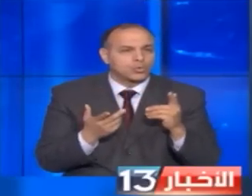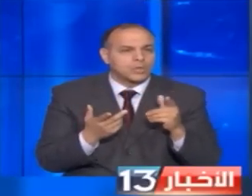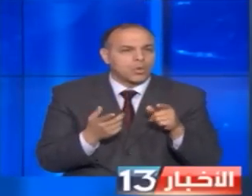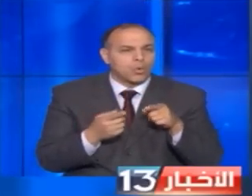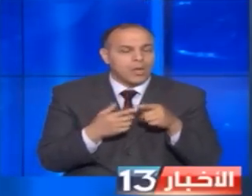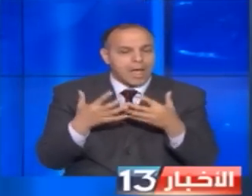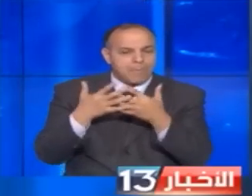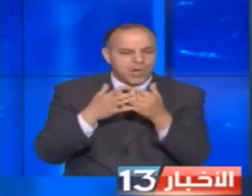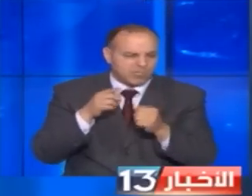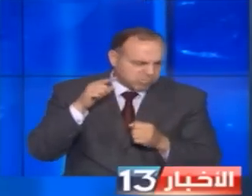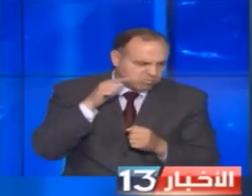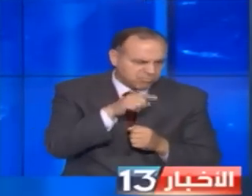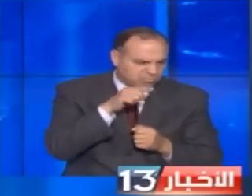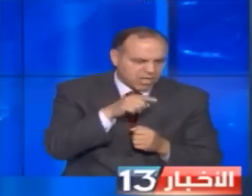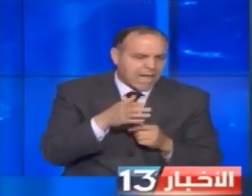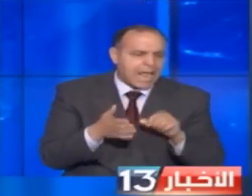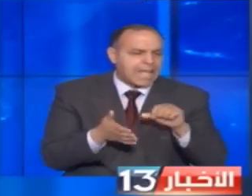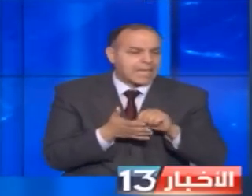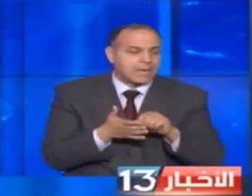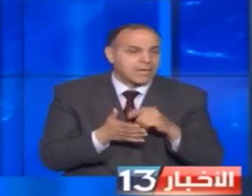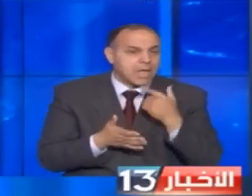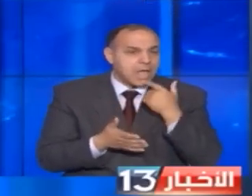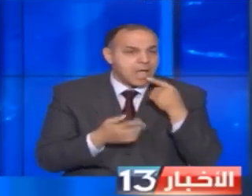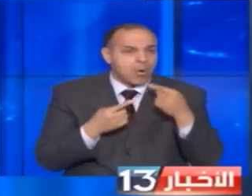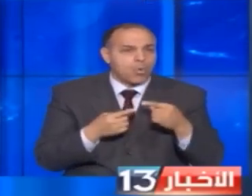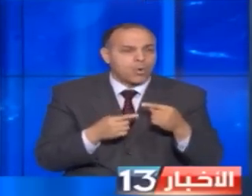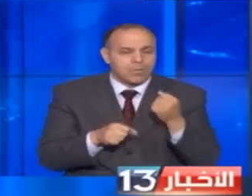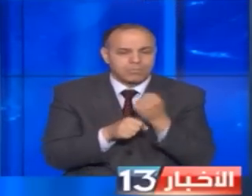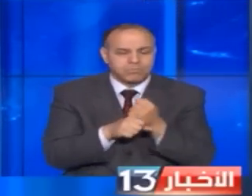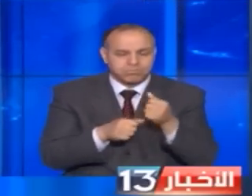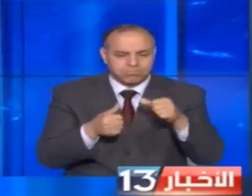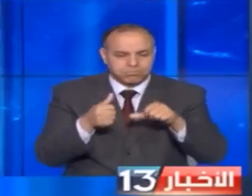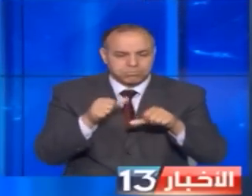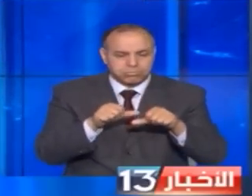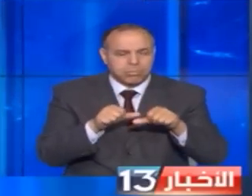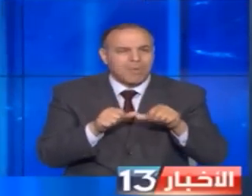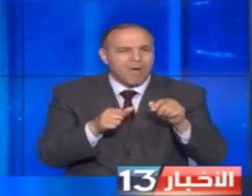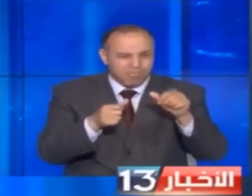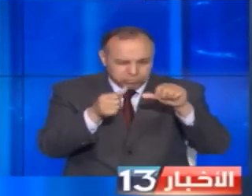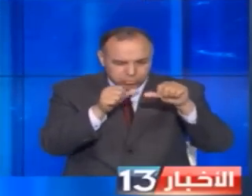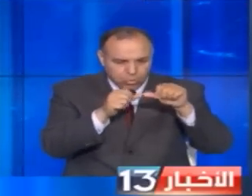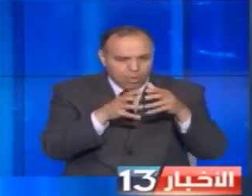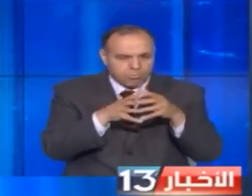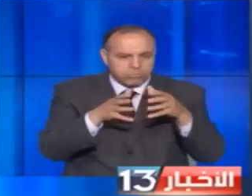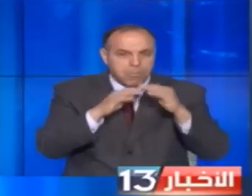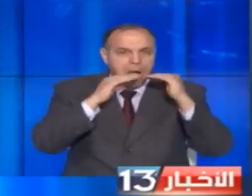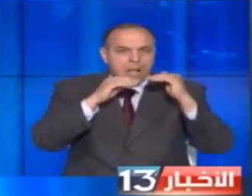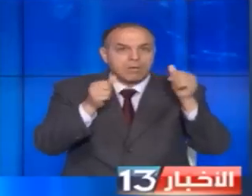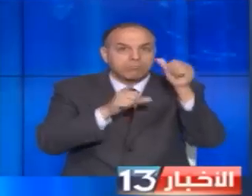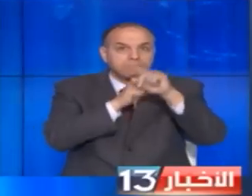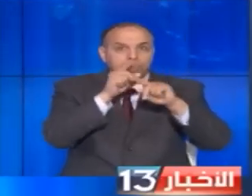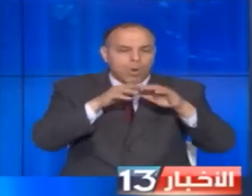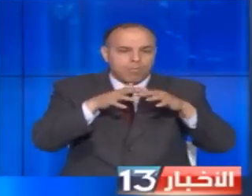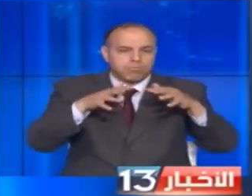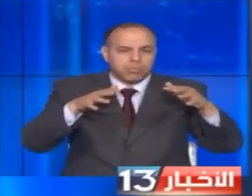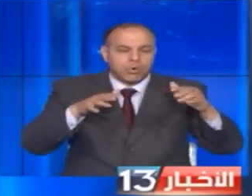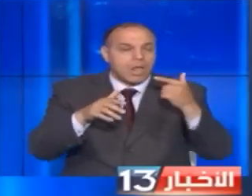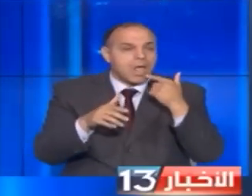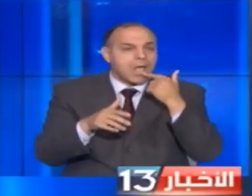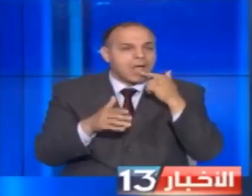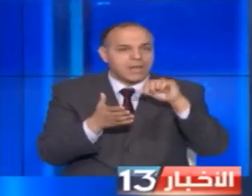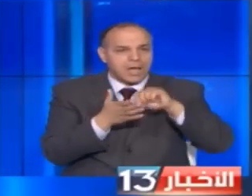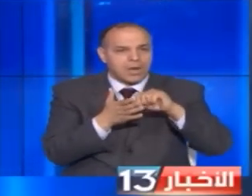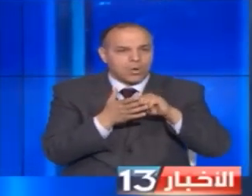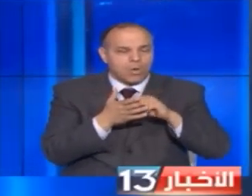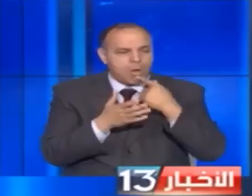الولايات المتحده الامريكيه ضد انتاج ايران لليورانيوم وتوسيع محطه نوويه صعدت طهران